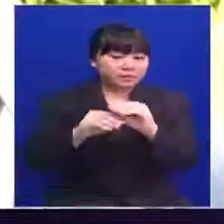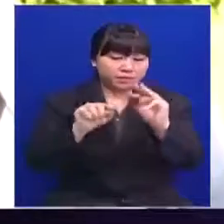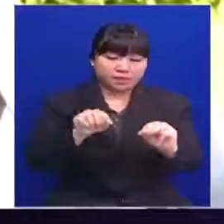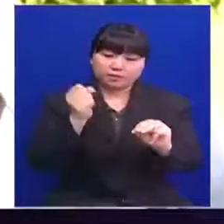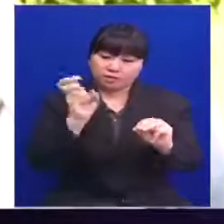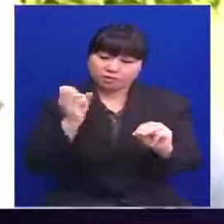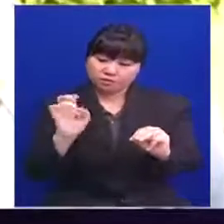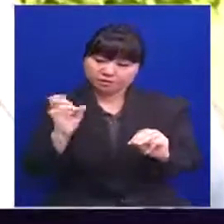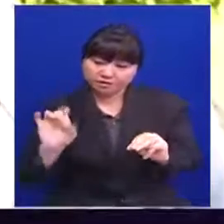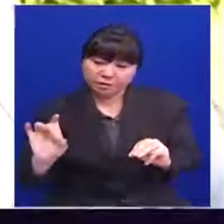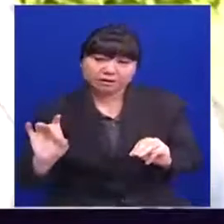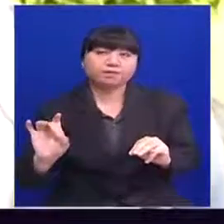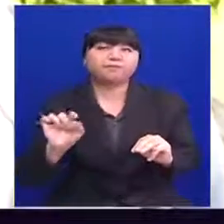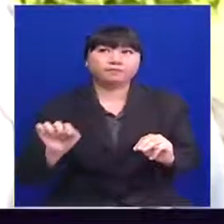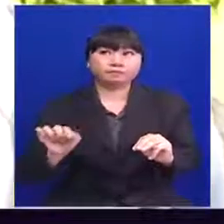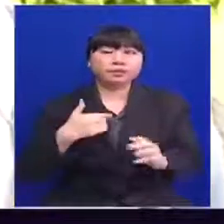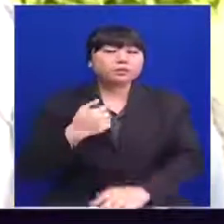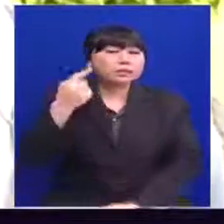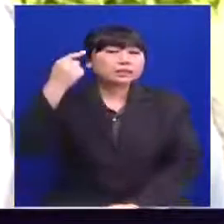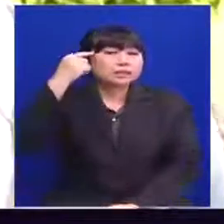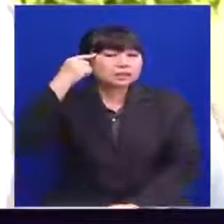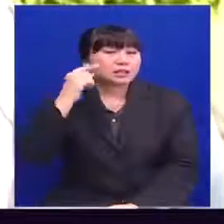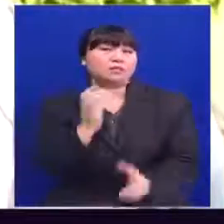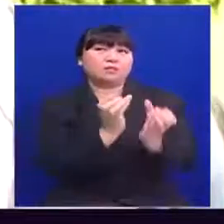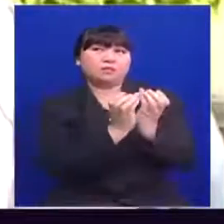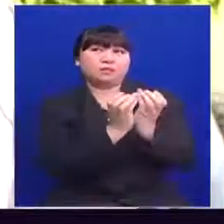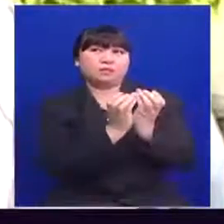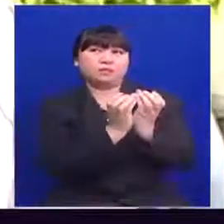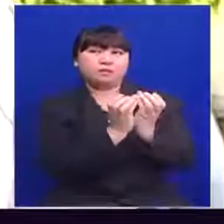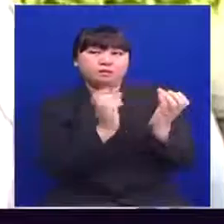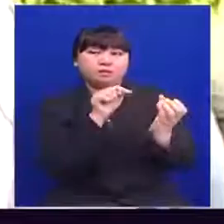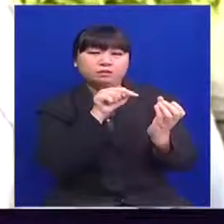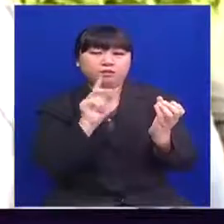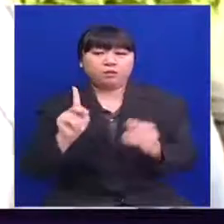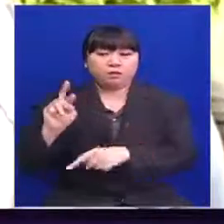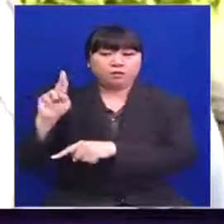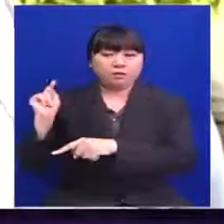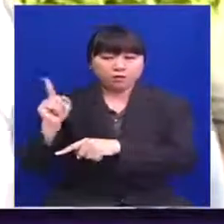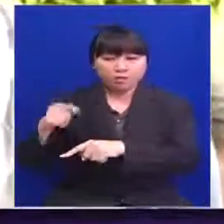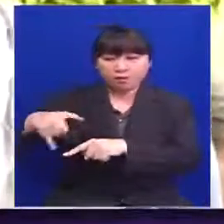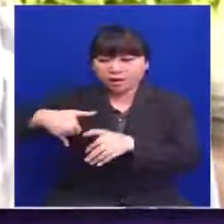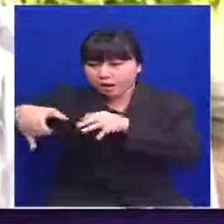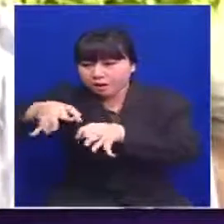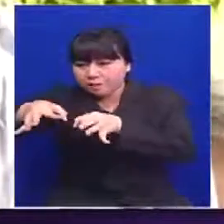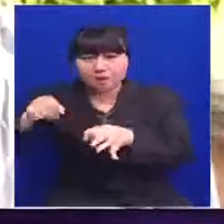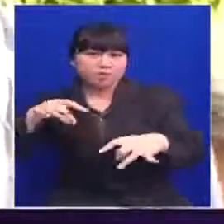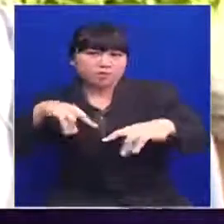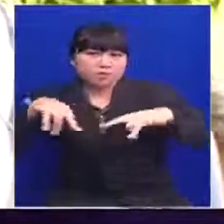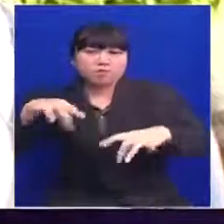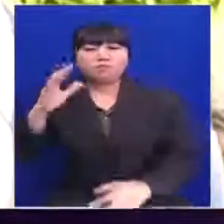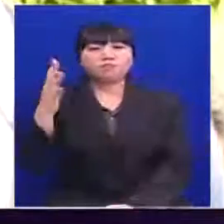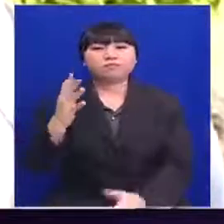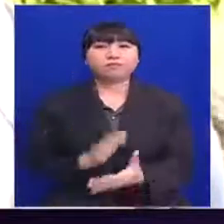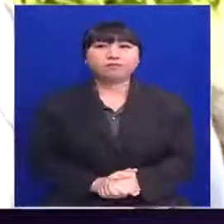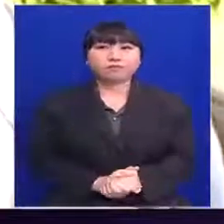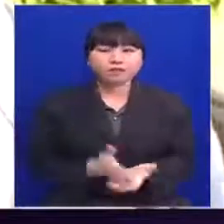17 18อะไรทำนองนั้นเพราะฉะนั้นผมคิดว่าไม่น่าจะไปขัดอะไรกับที่กรท.ก็ไปเดินสายอธิบายหันมาดูว่า